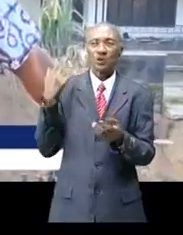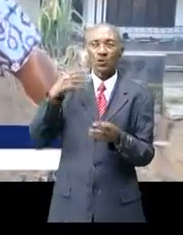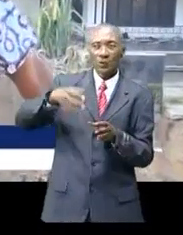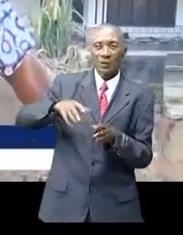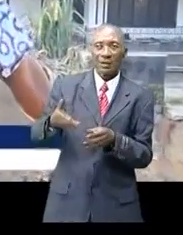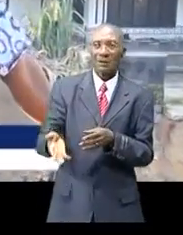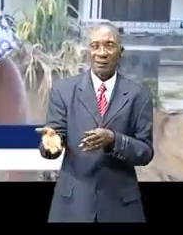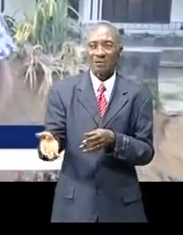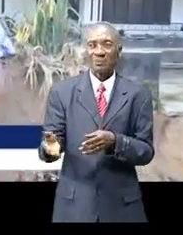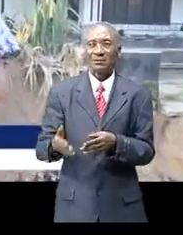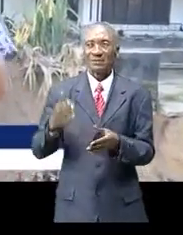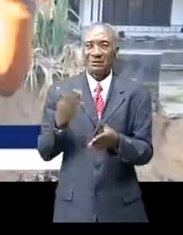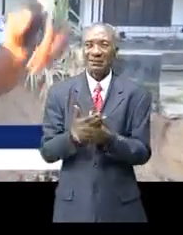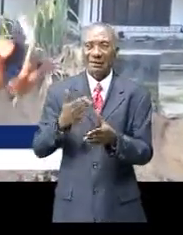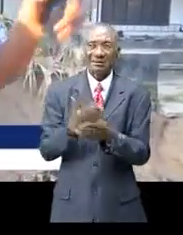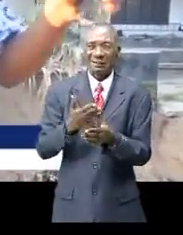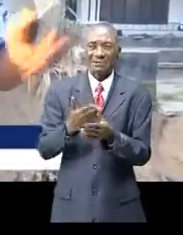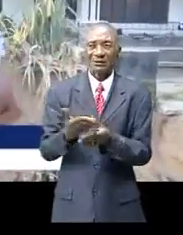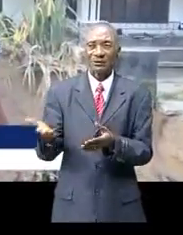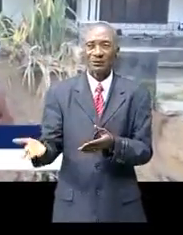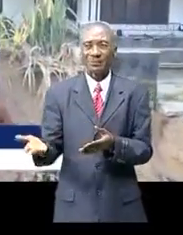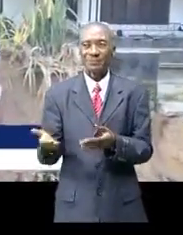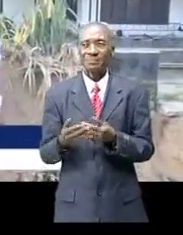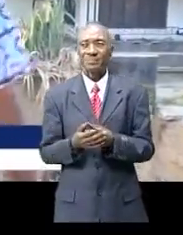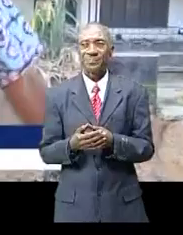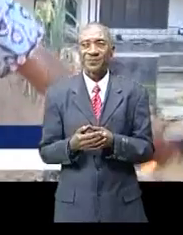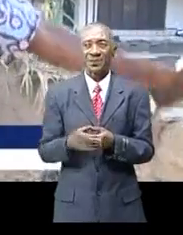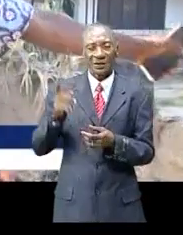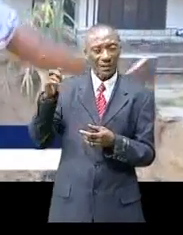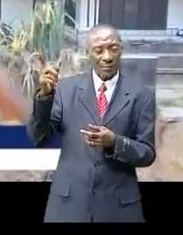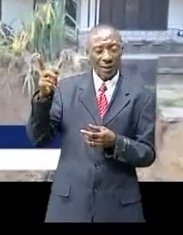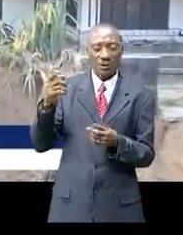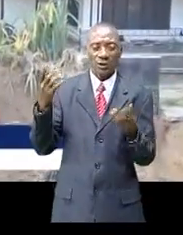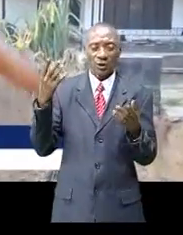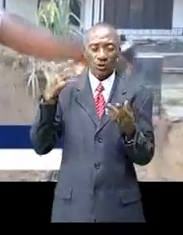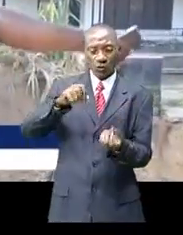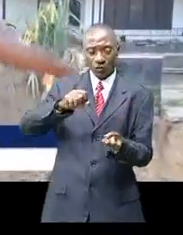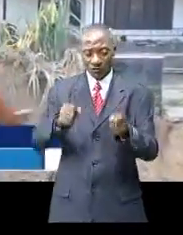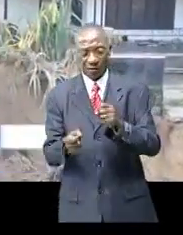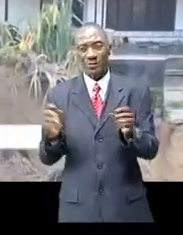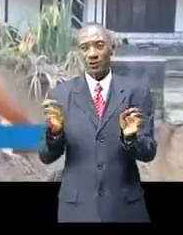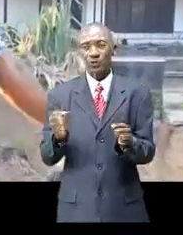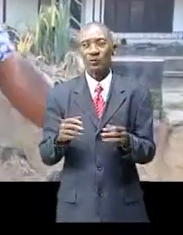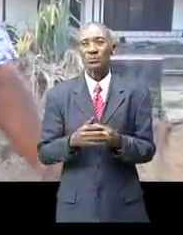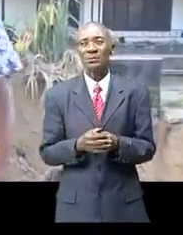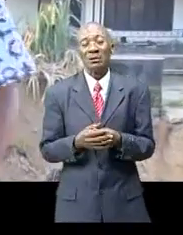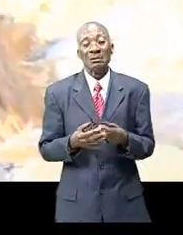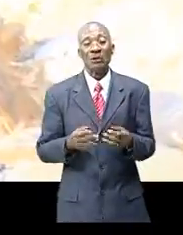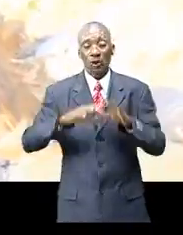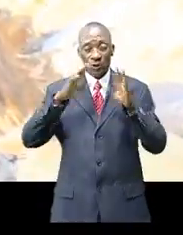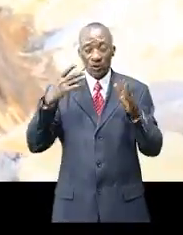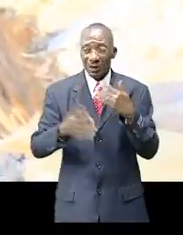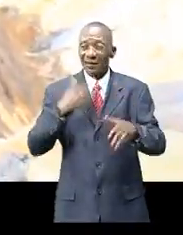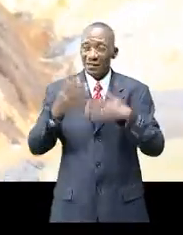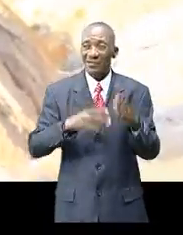Ça nous dérange. On n'a pas aussi fermé la vanne là-bas. Tout ce que vous voyez ici, le travail qu'on a fait, ce sont nos moyens.